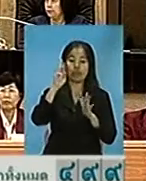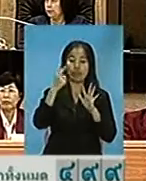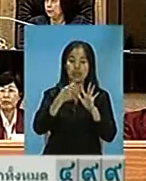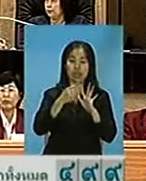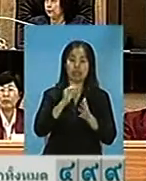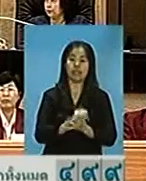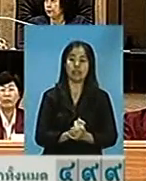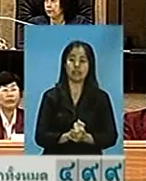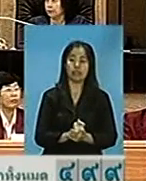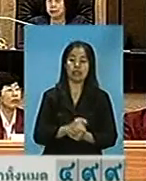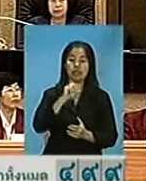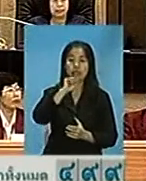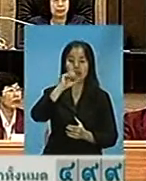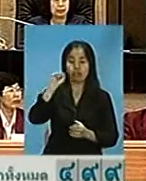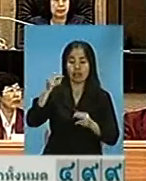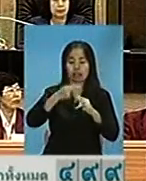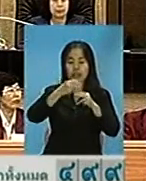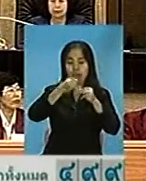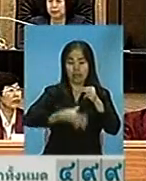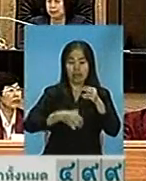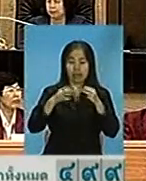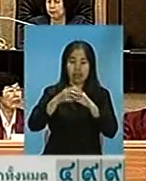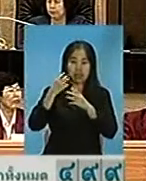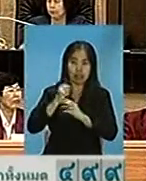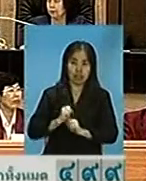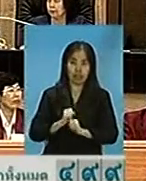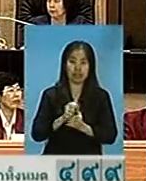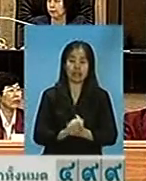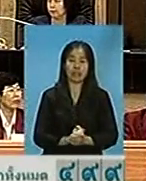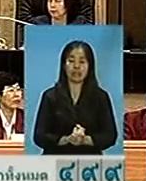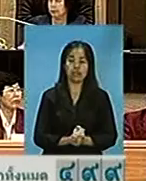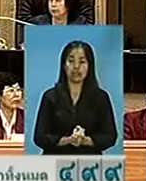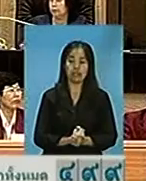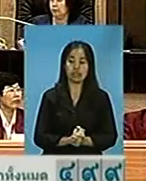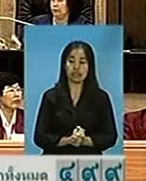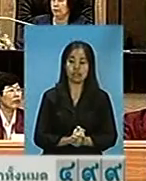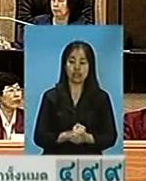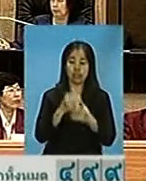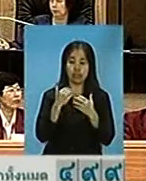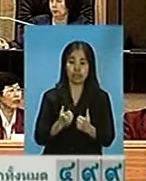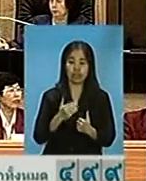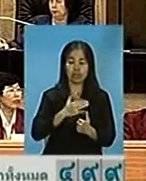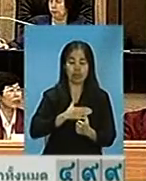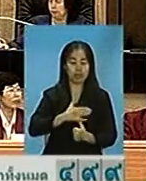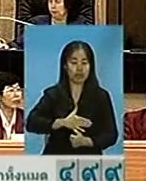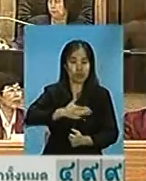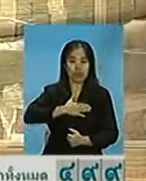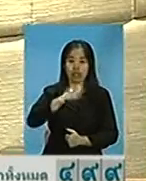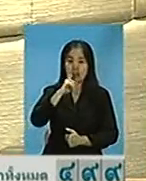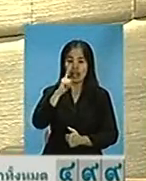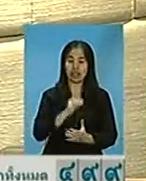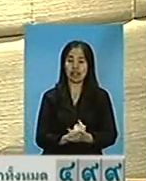ชิกสภาผู้แทนราษฎรแบบบัญชีรายชื่อพรรคประชาธิปัตย์ท่านประธานครับวันนี้ผมภูมิใจมาก